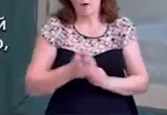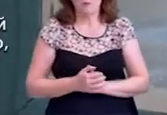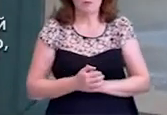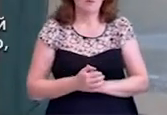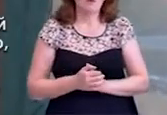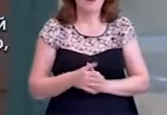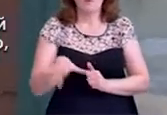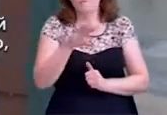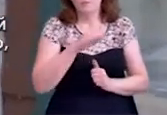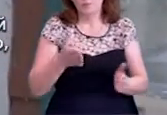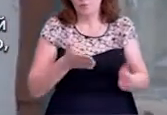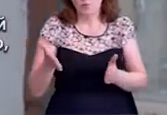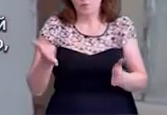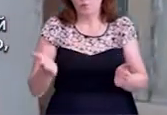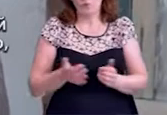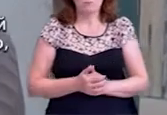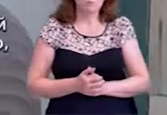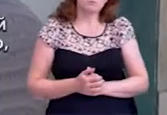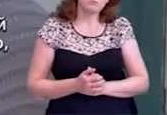Що всі готові, звісно, я не знаю,